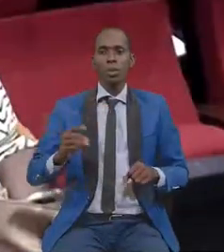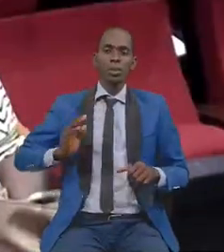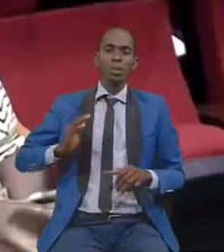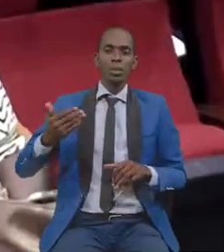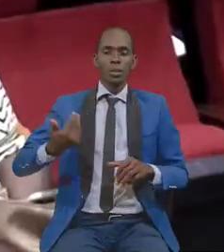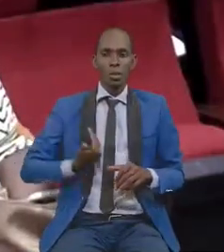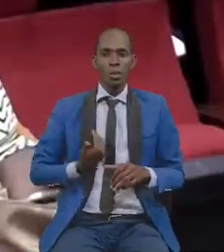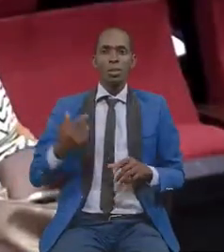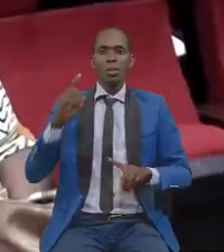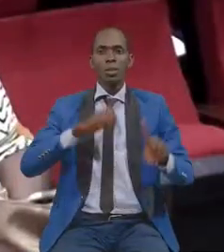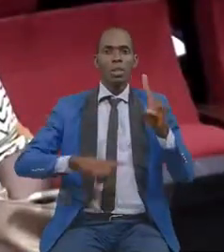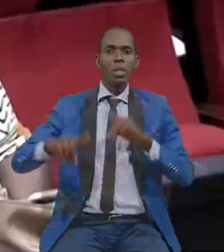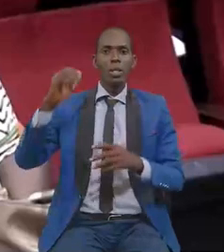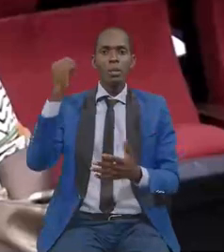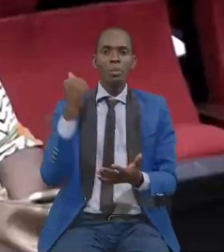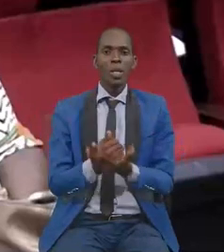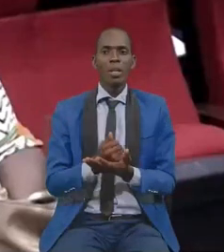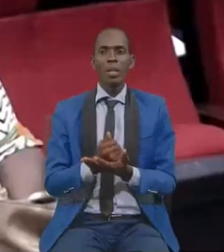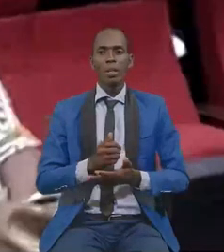Pourrais-je entendre un bon amen?